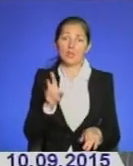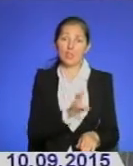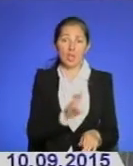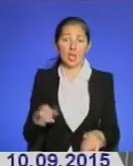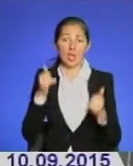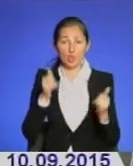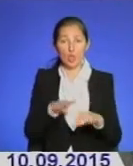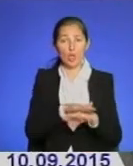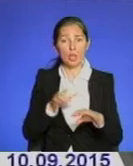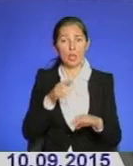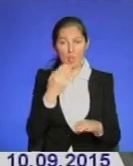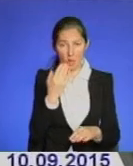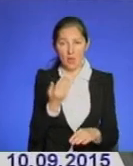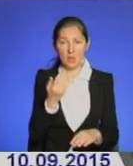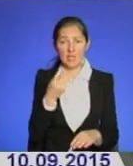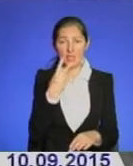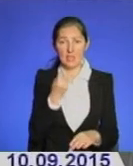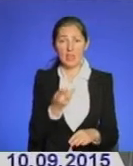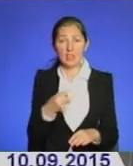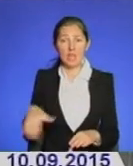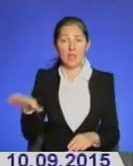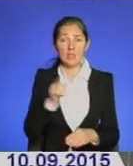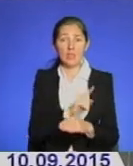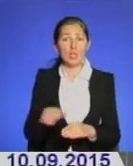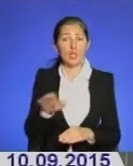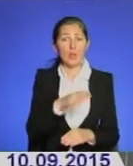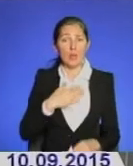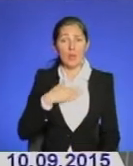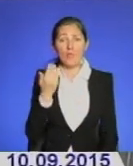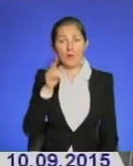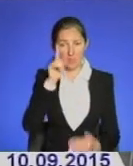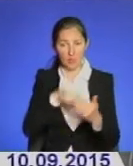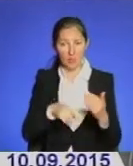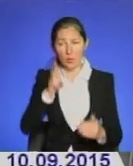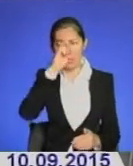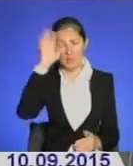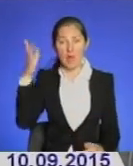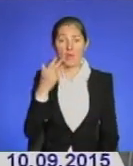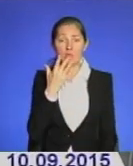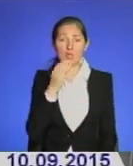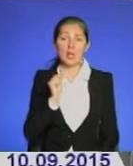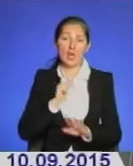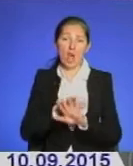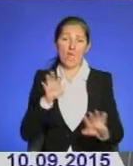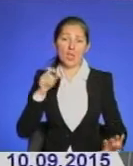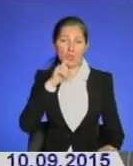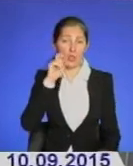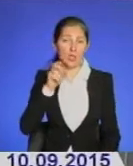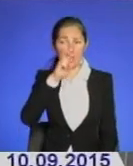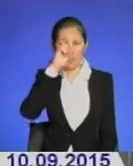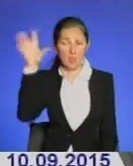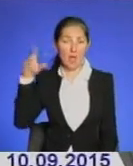дивиться вся Тернопілля, і ми в вас віримо. Слава Національній гвардії України! Слава